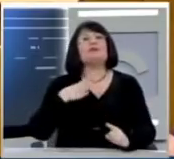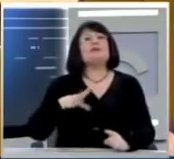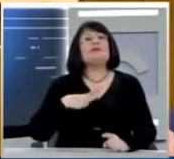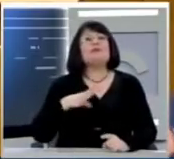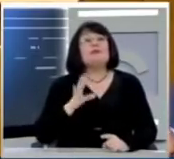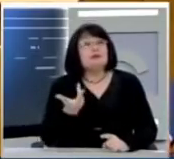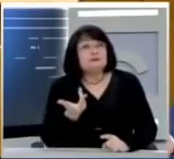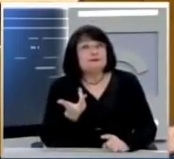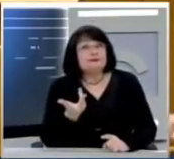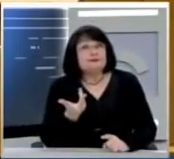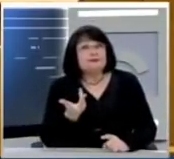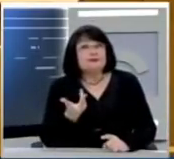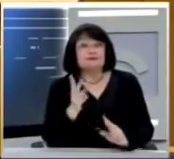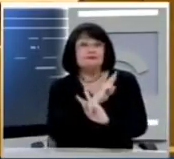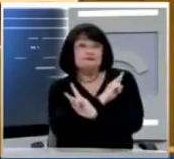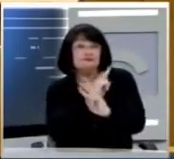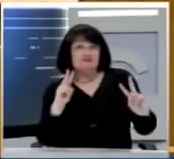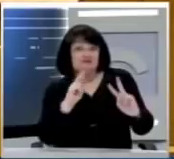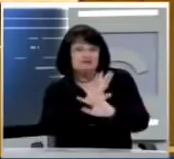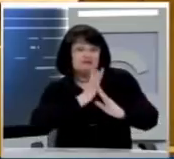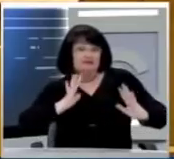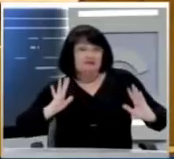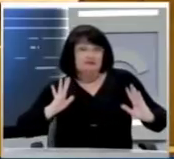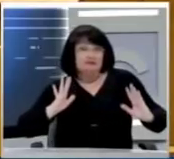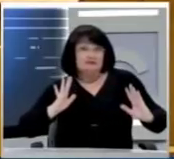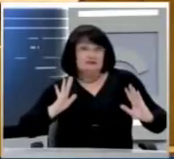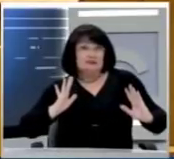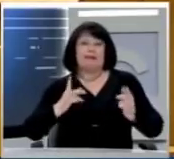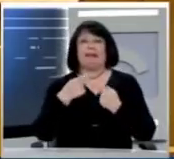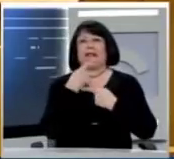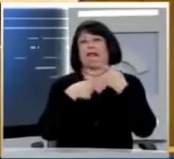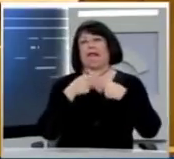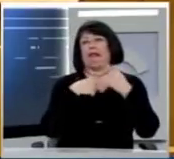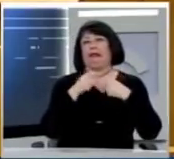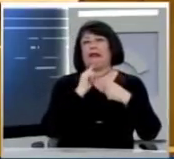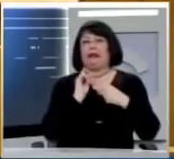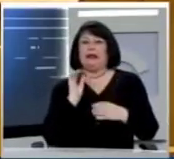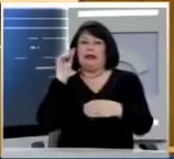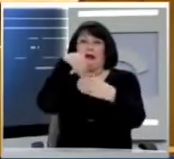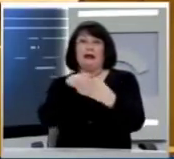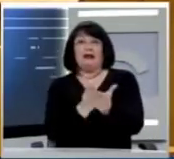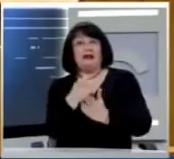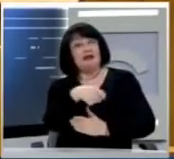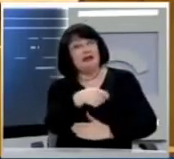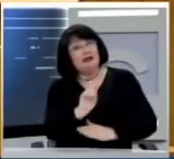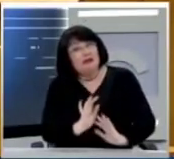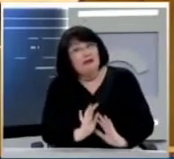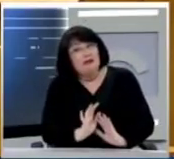εγώ, τη διαφάνεια σε αυτή τη χώρα, τάχα μου παρεμβαίνει στο έργο της δικαιοσύνης.